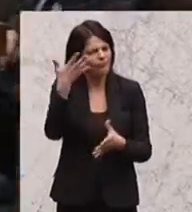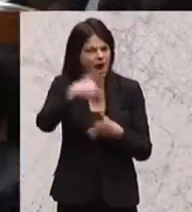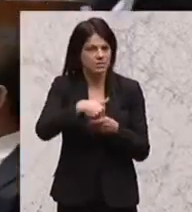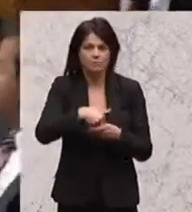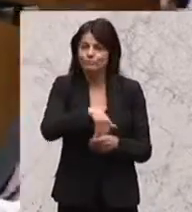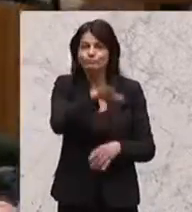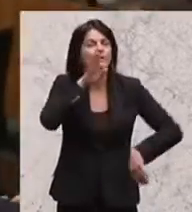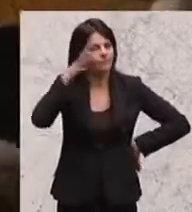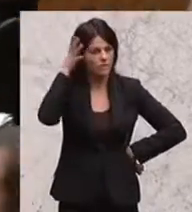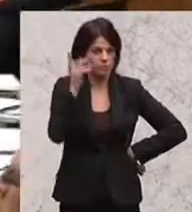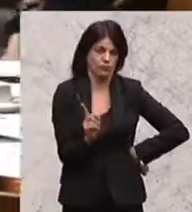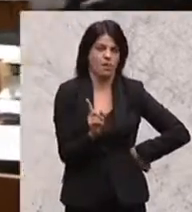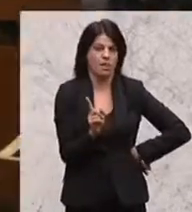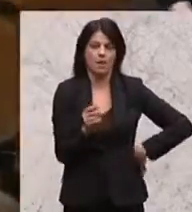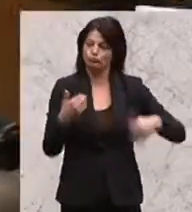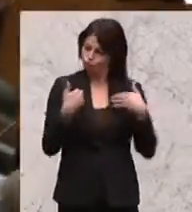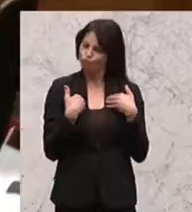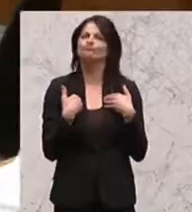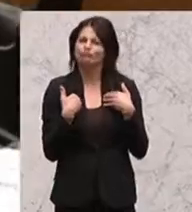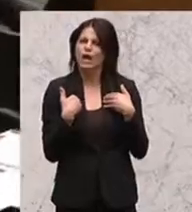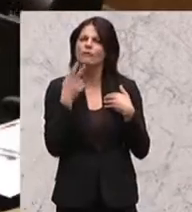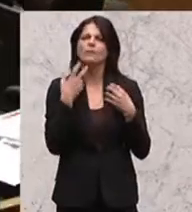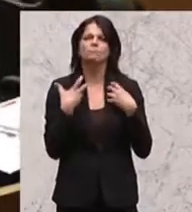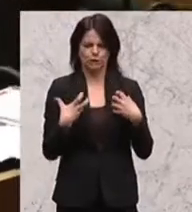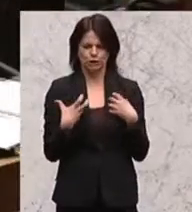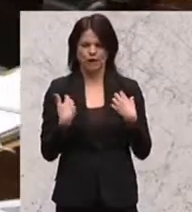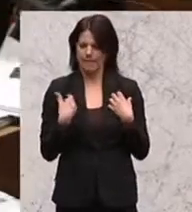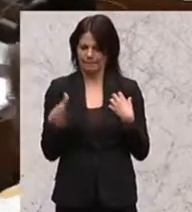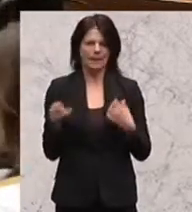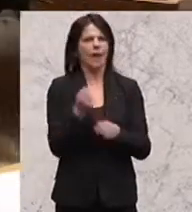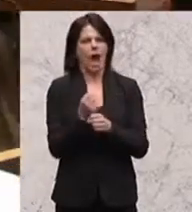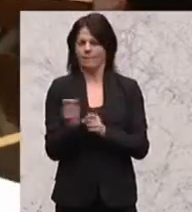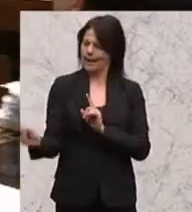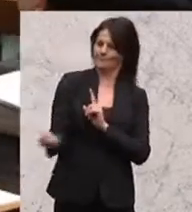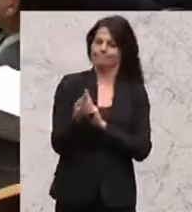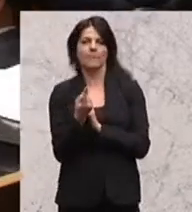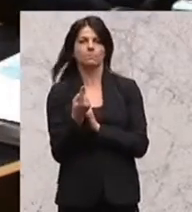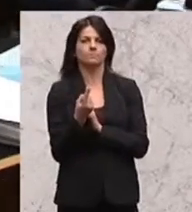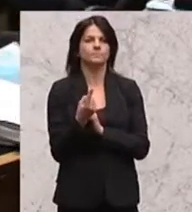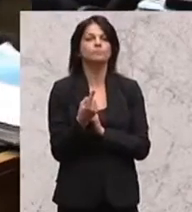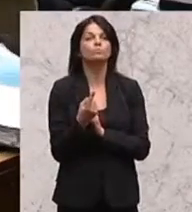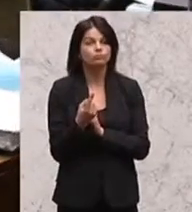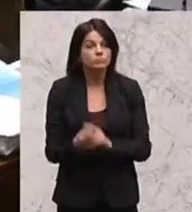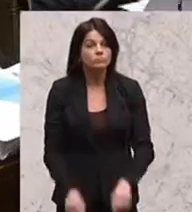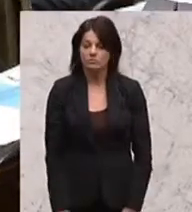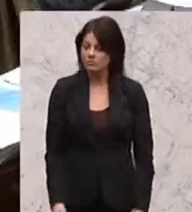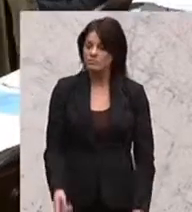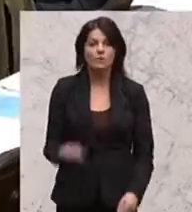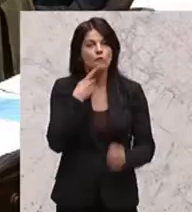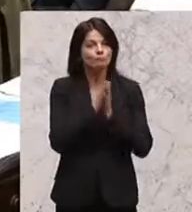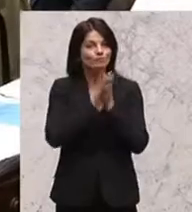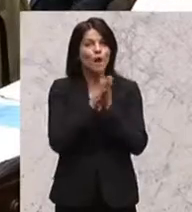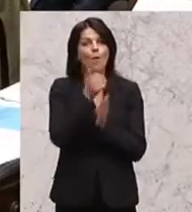Stellen Sie sich vor, ich bin Unternehmer und mein Mitarbeiter kommt zu mir und will 100